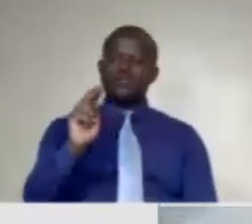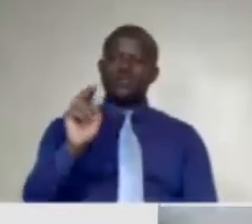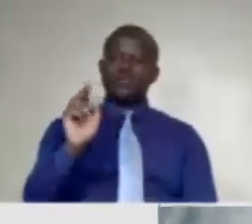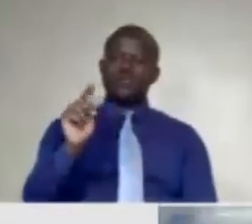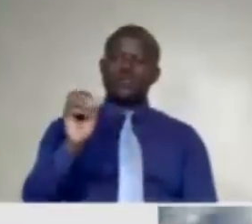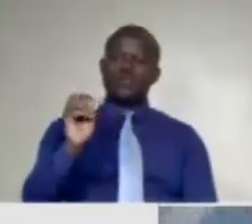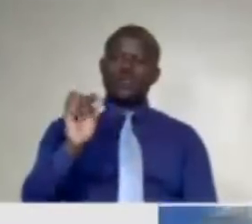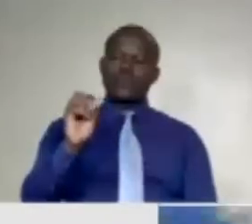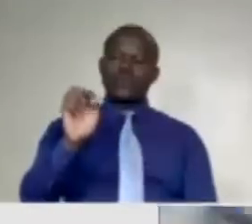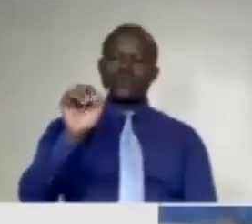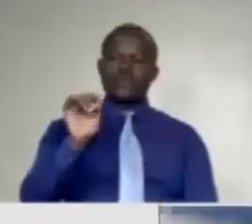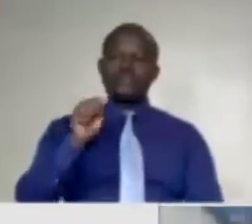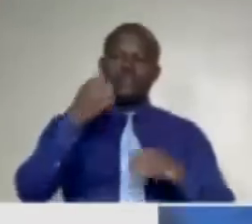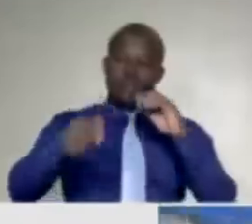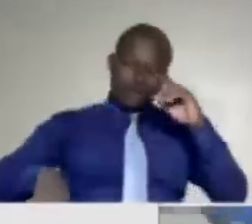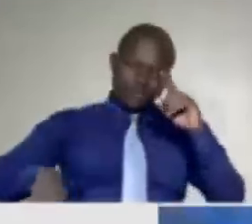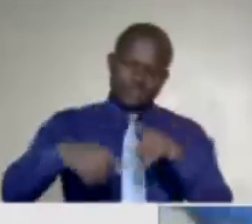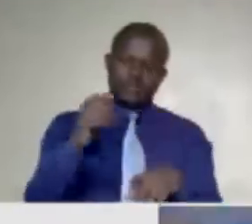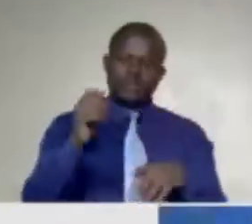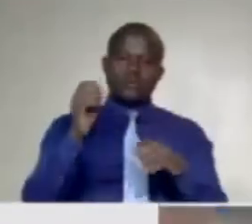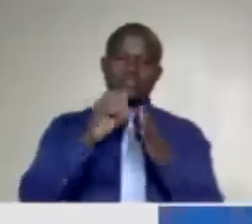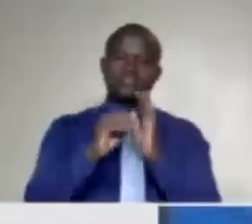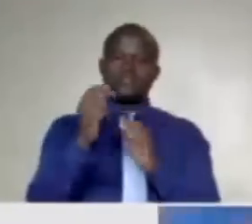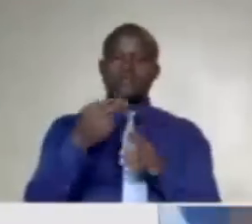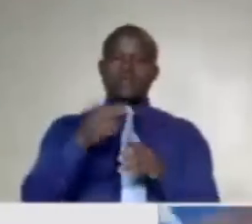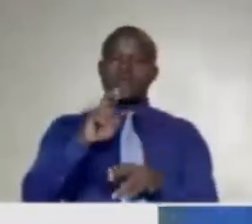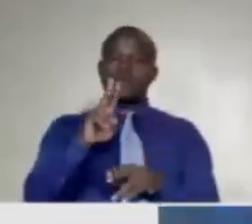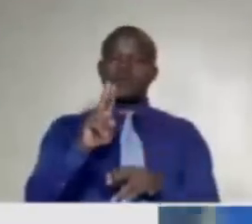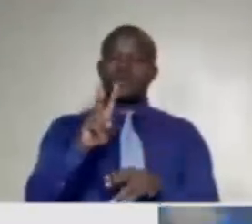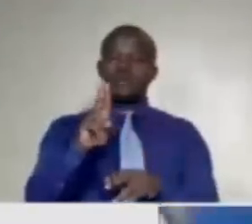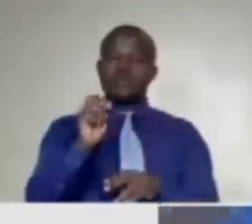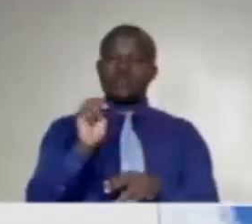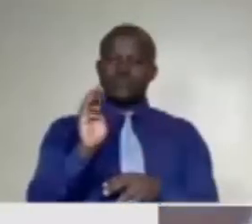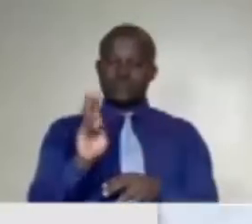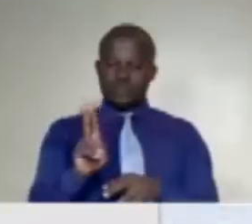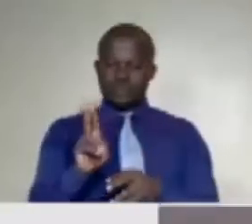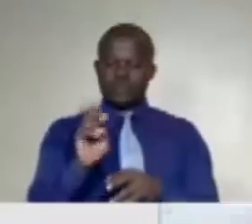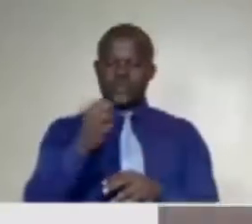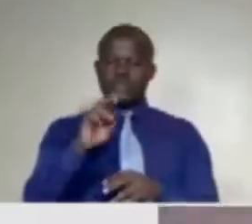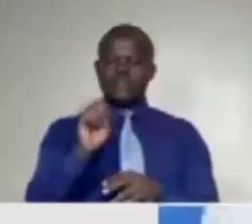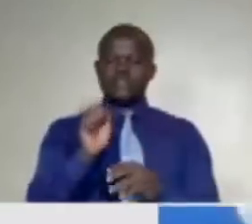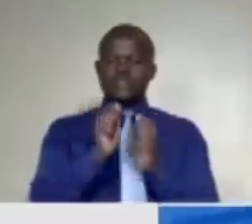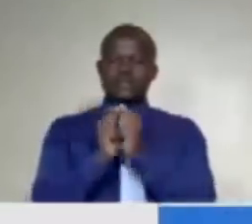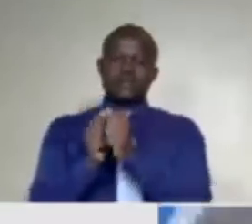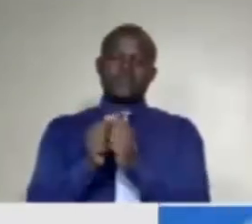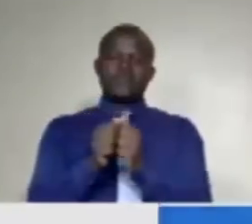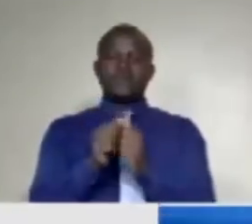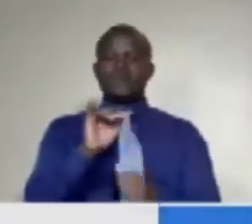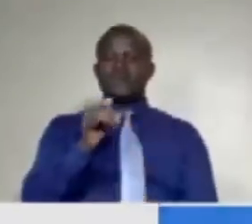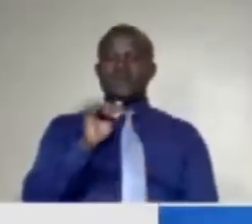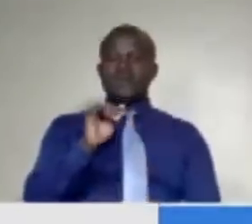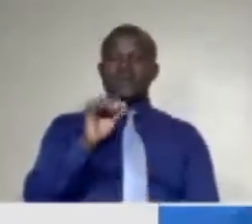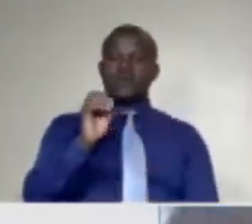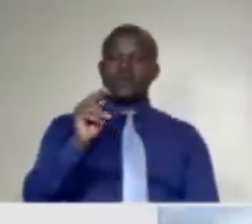kugomborwa mu gice cya 2 na Luvumbu Héritier Joachim Ongera ndetse na Deandre